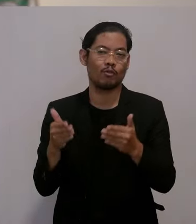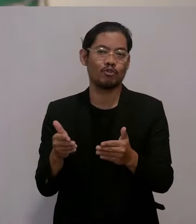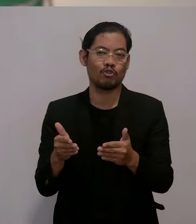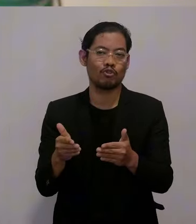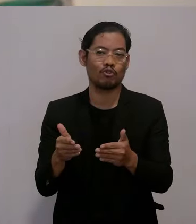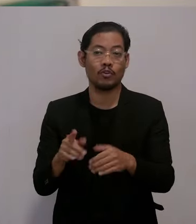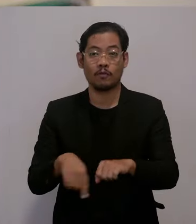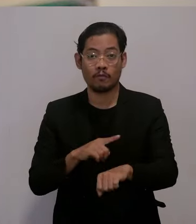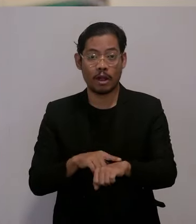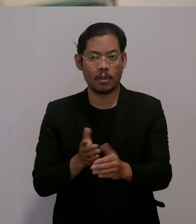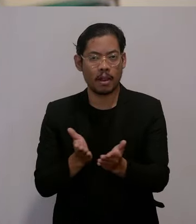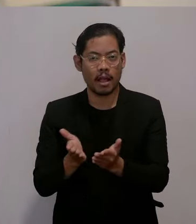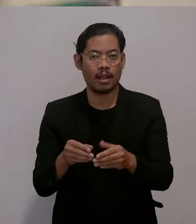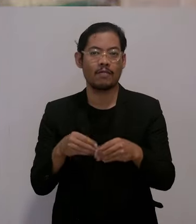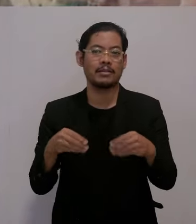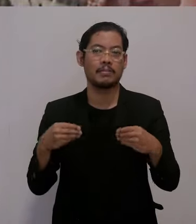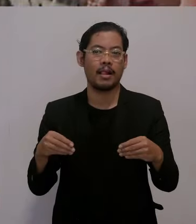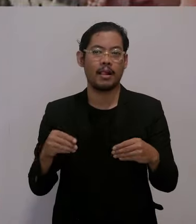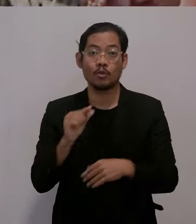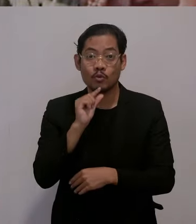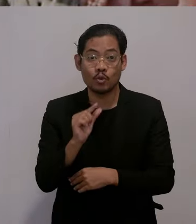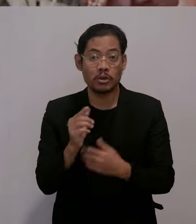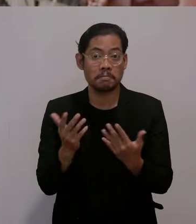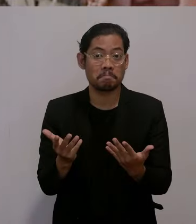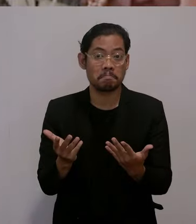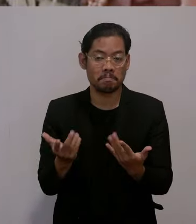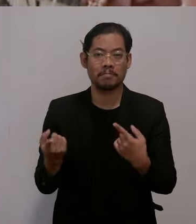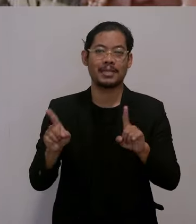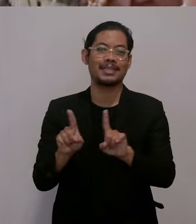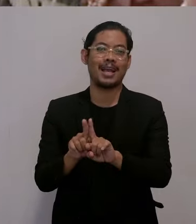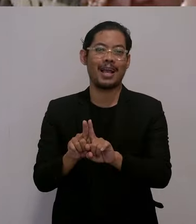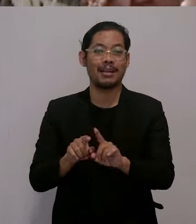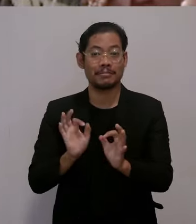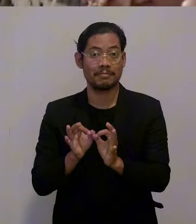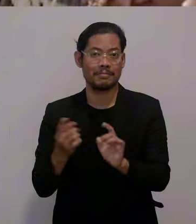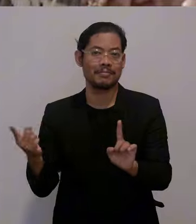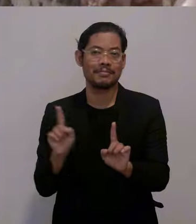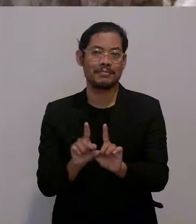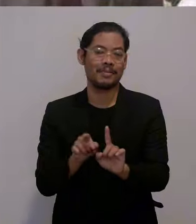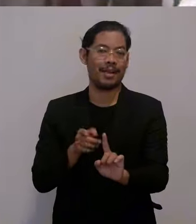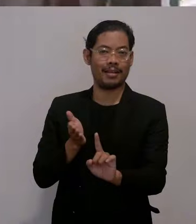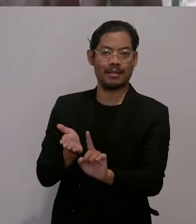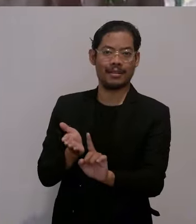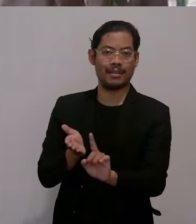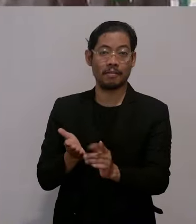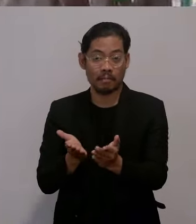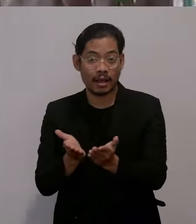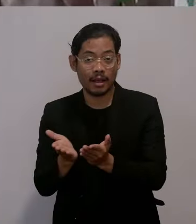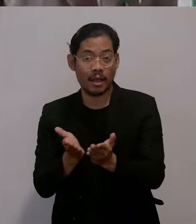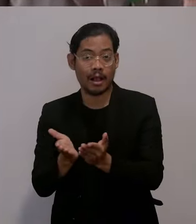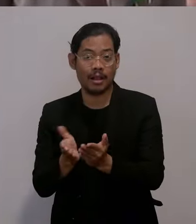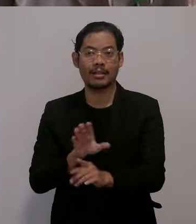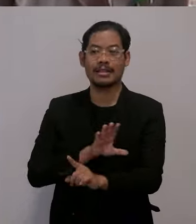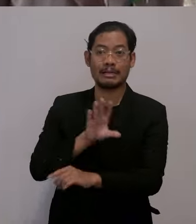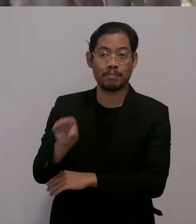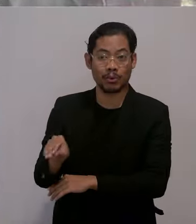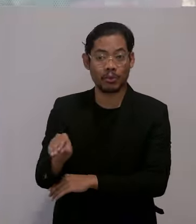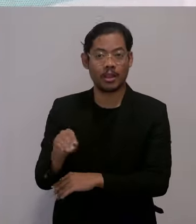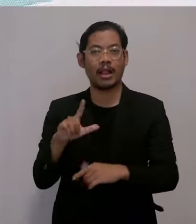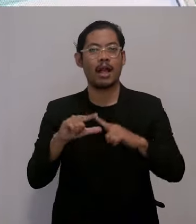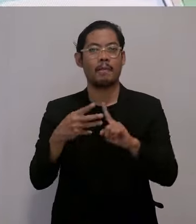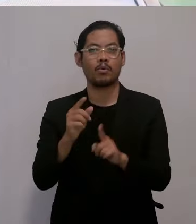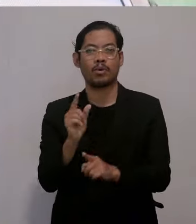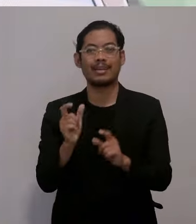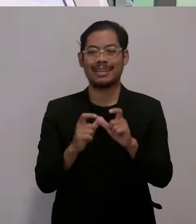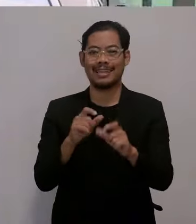oleh pemandu khusus. Fleksibilitas waktu pelayanan terutama bagi pelayan pernikahan dengan bahasa isyarat, layanan jemput